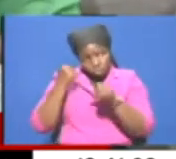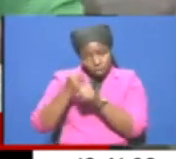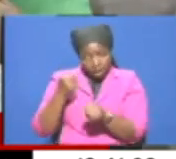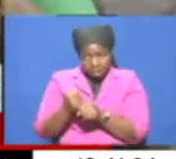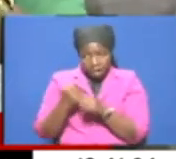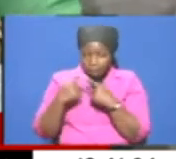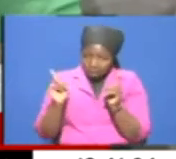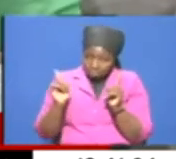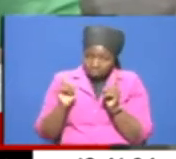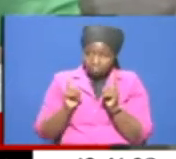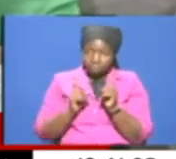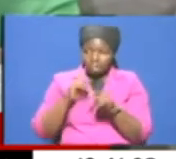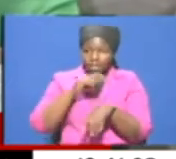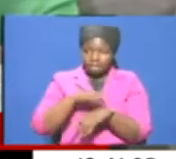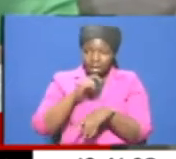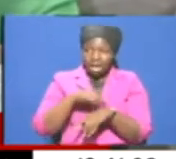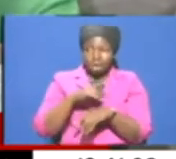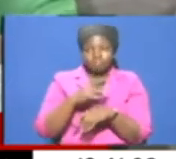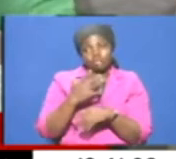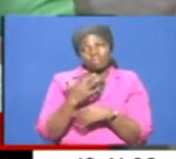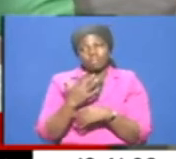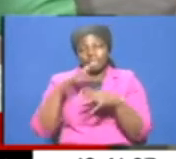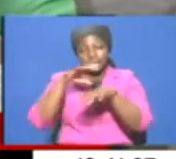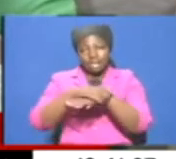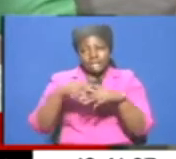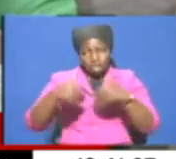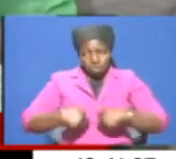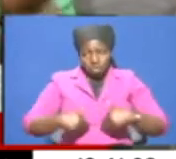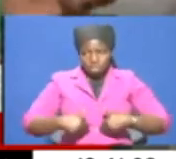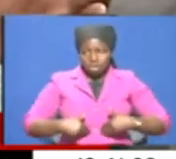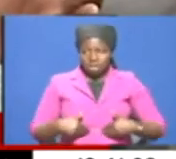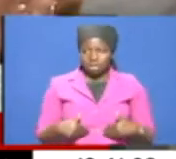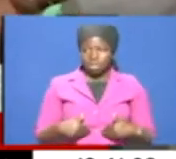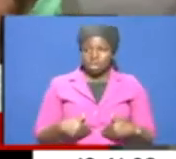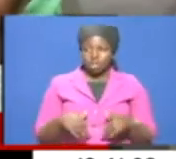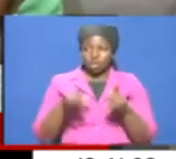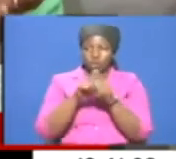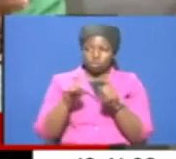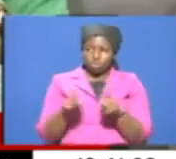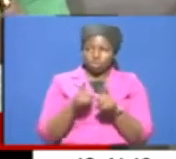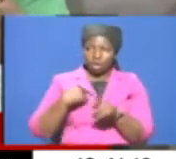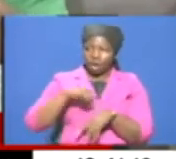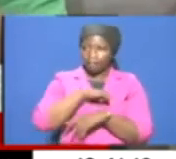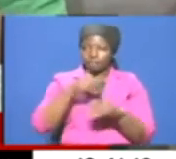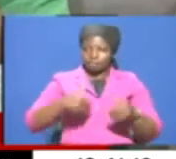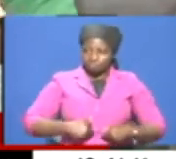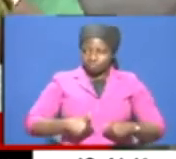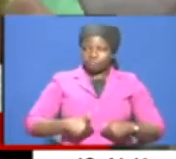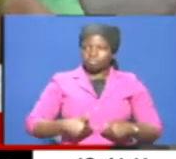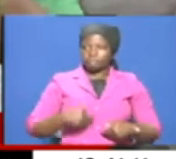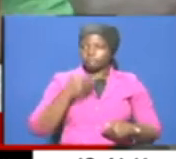same, tukishukua vijana kwa ujumla, na sisi pia ni vijana, tupige hatua